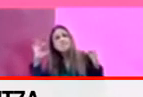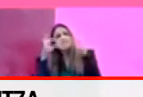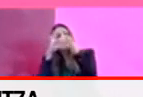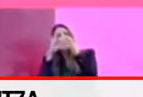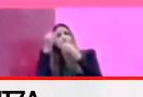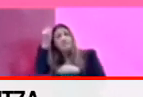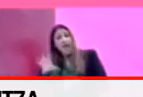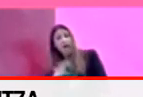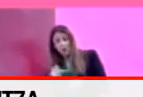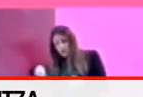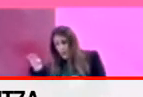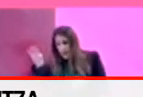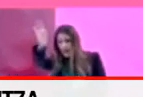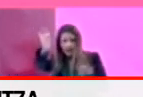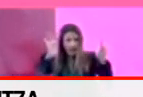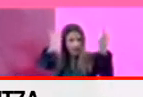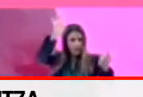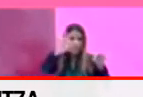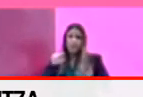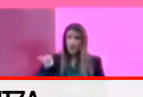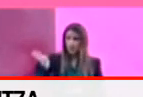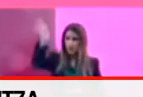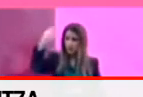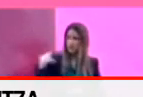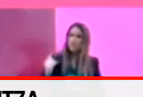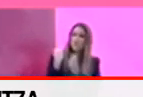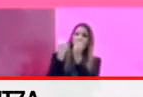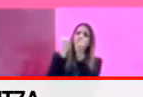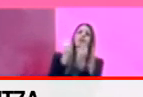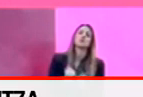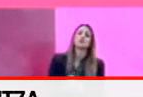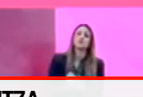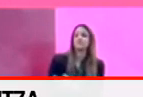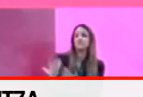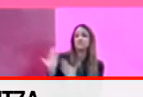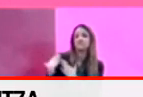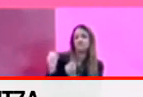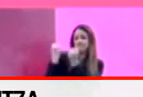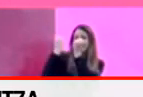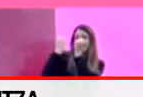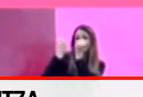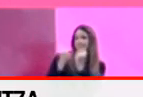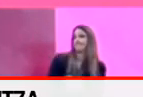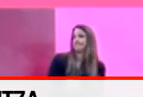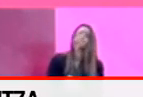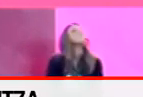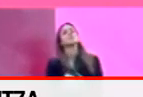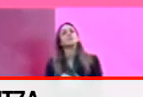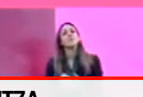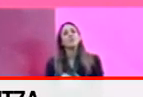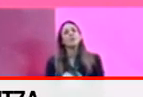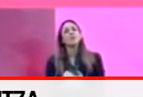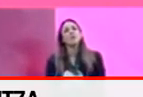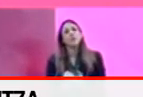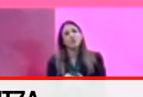λίγους ανθρώπους που σήκωσαν το βάρος της νομικής αλλά